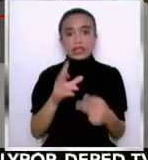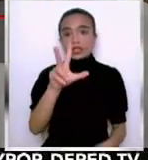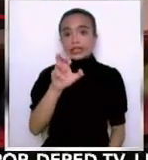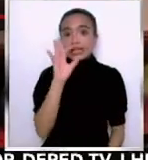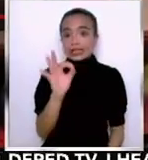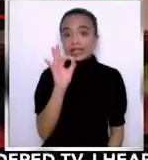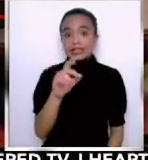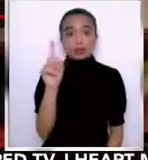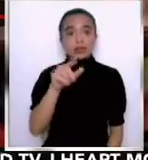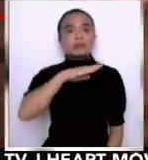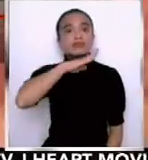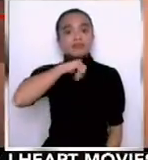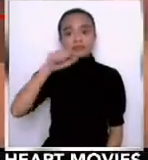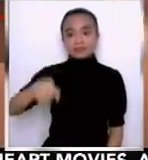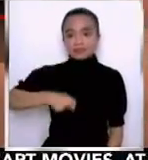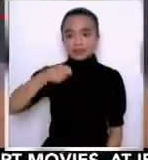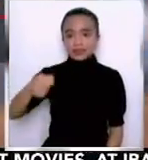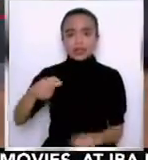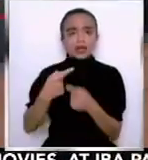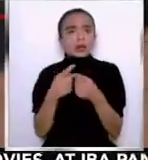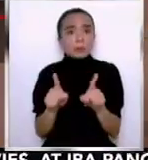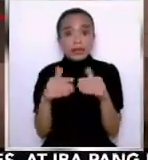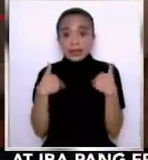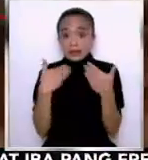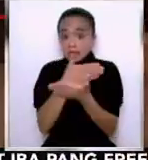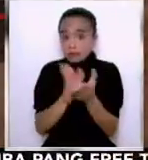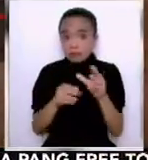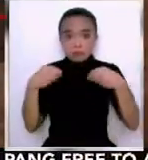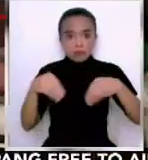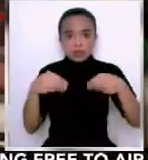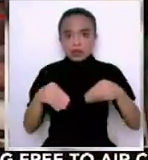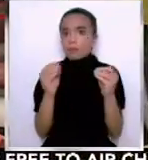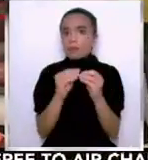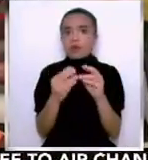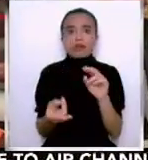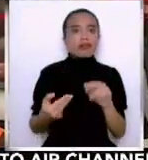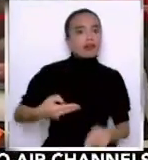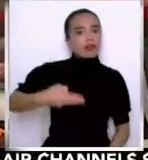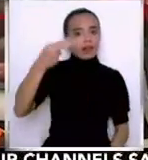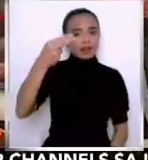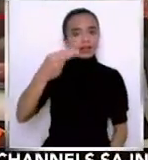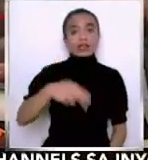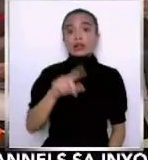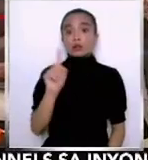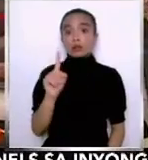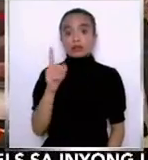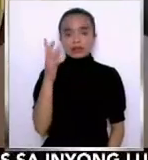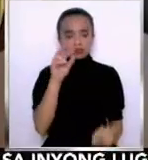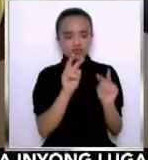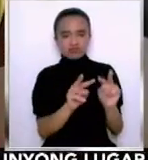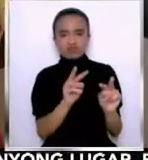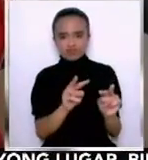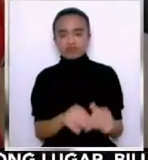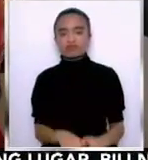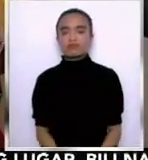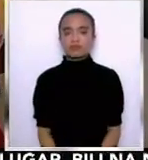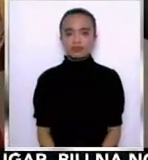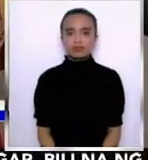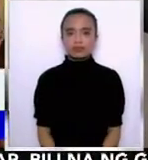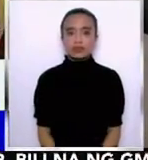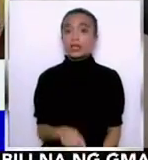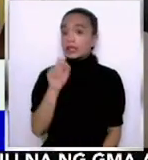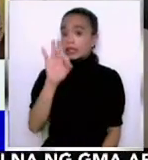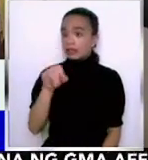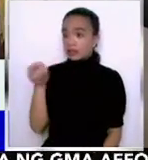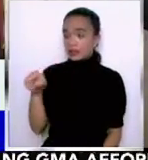liyempo. Pero may mga palengke ng mas mataas dito ang presyohan base sa kanilang monitoring. Kung magtataas po sila siguro